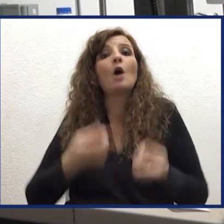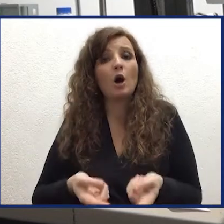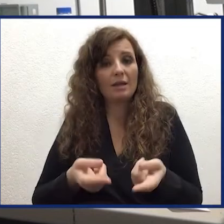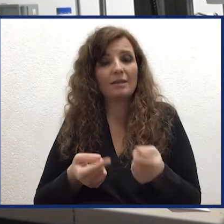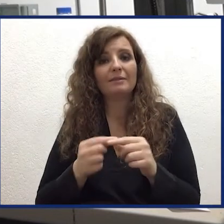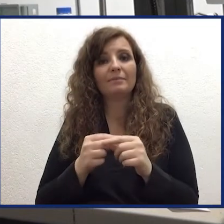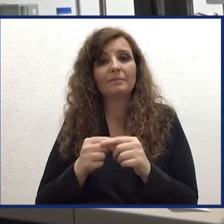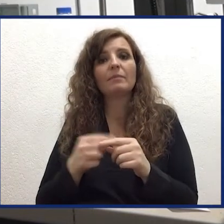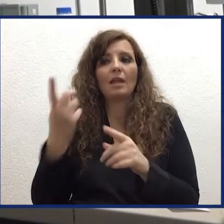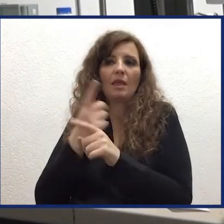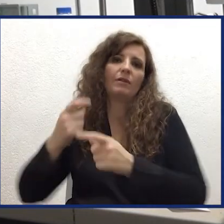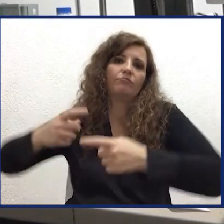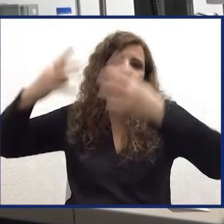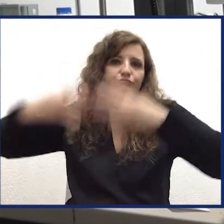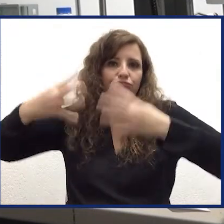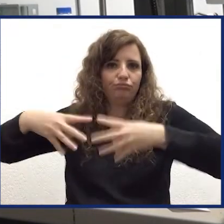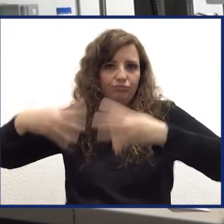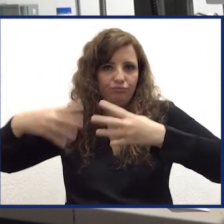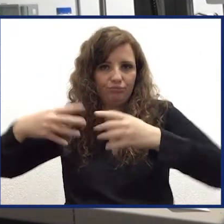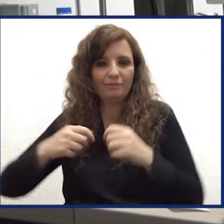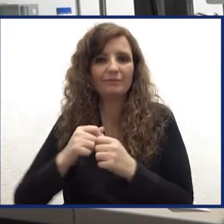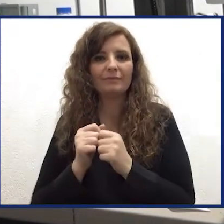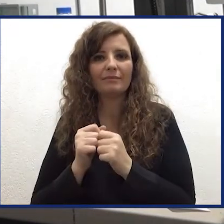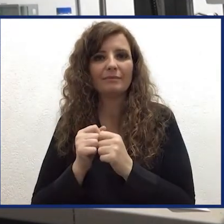Dopodiché si accende il sistema.